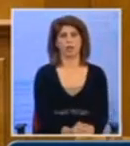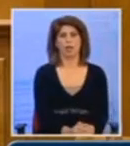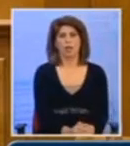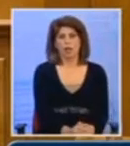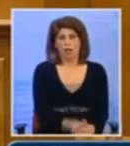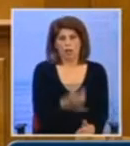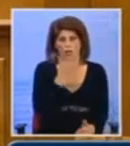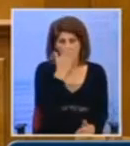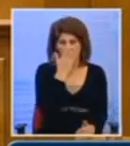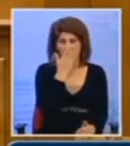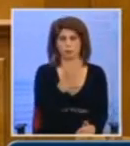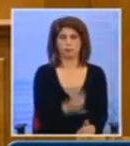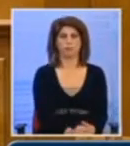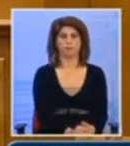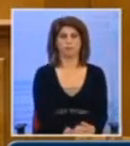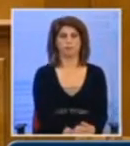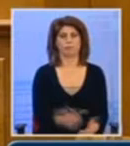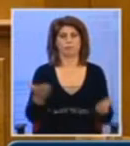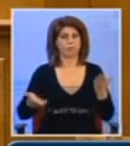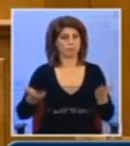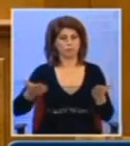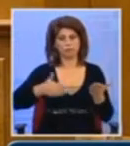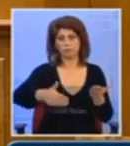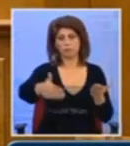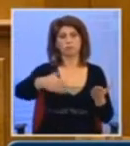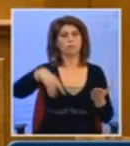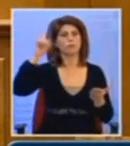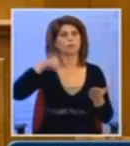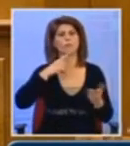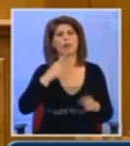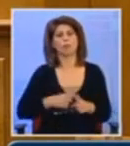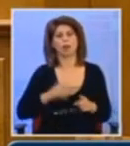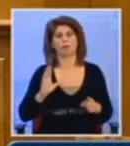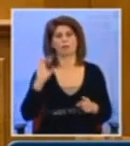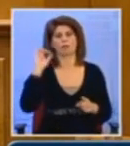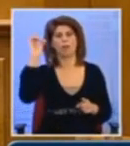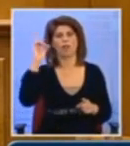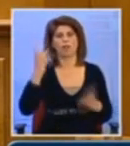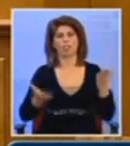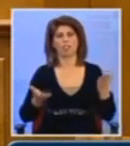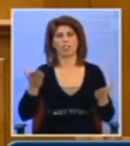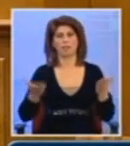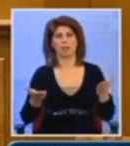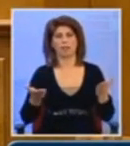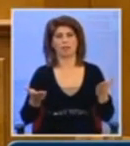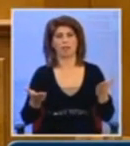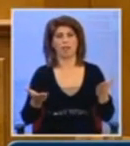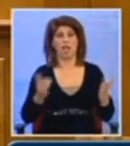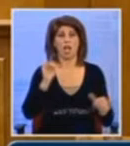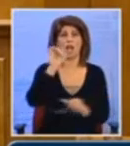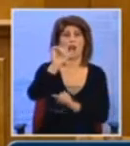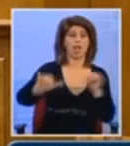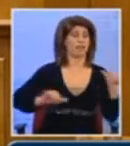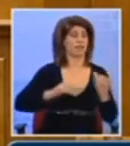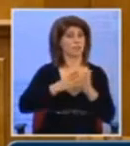Δηλαδή, το δίλημα τις επόμενες μέρες είναι πολύ απλά. Είναι ένα. Αλλαγές,